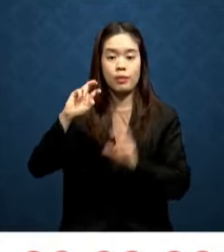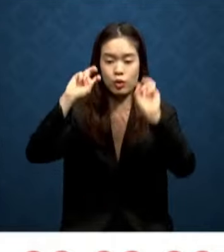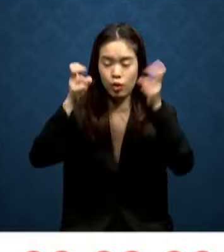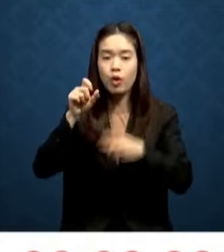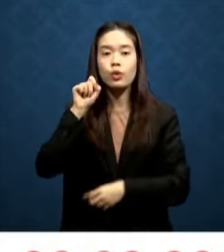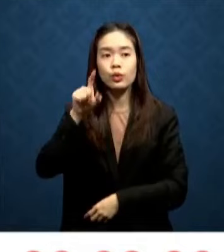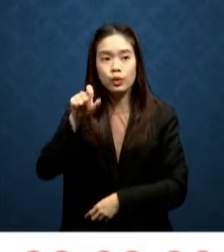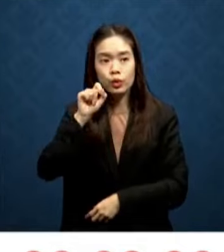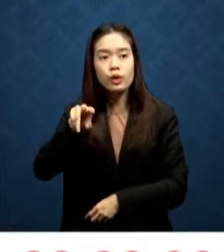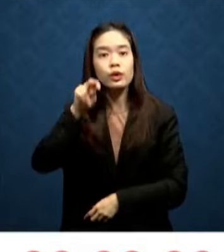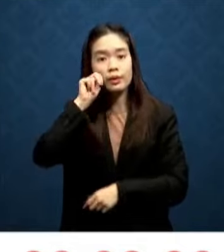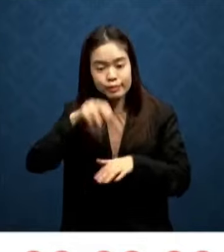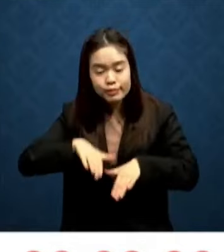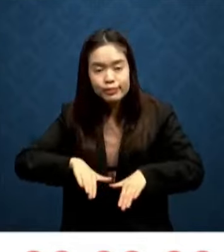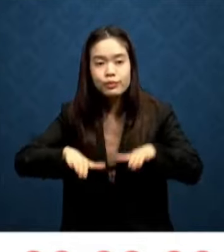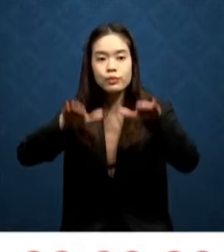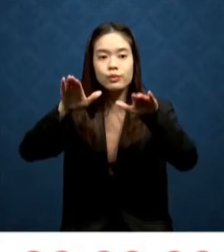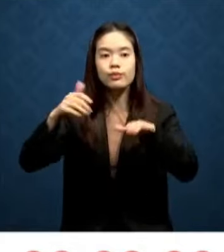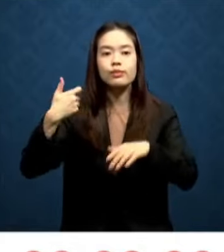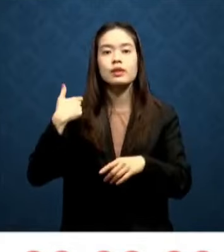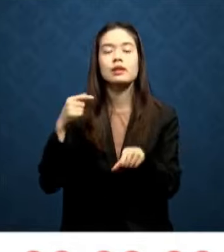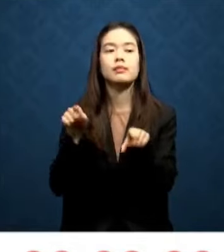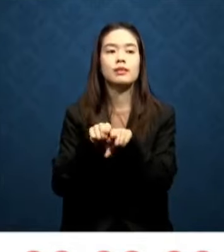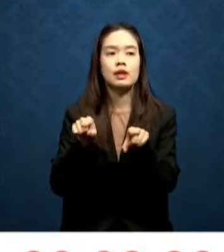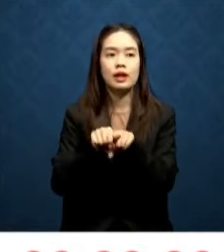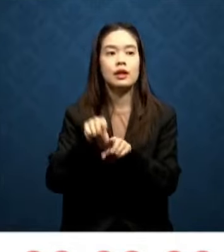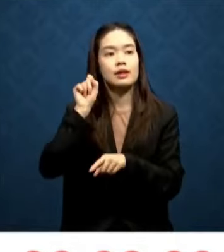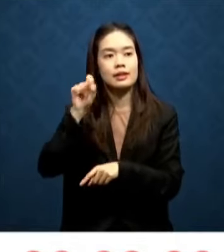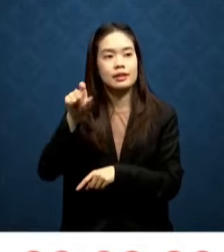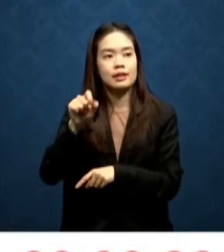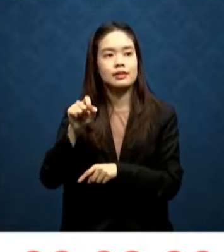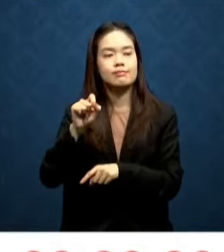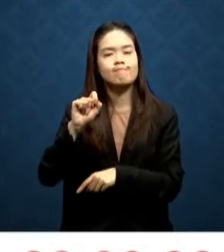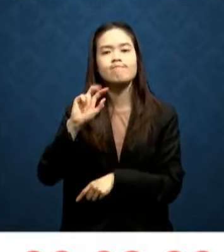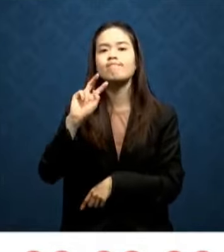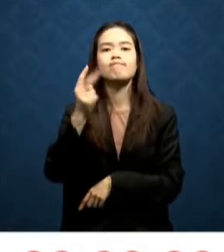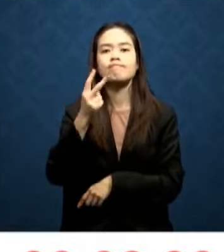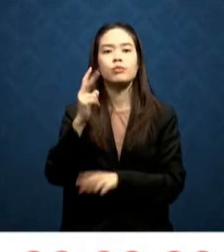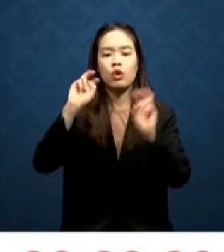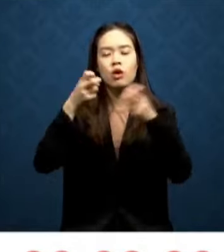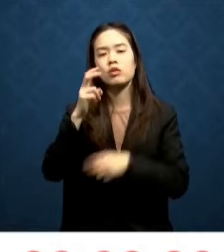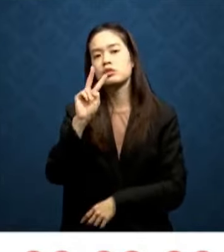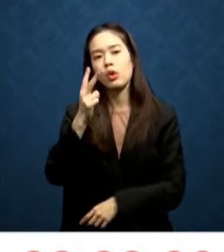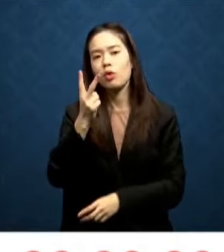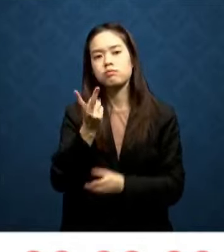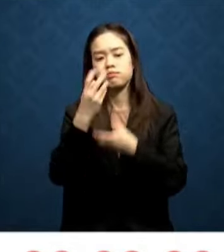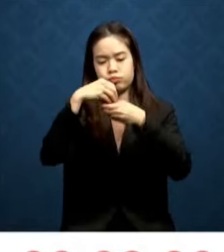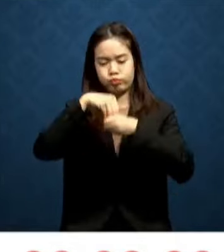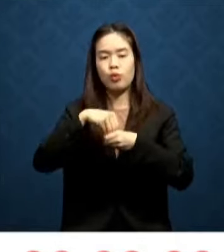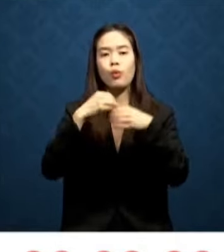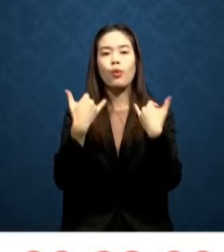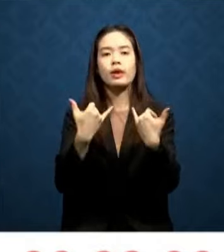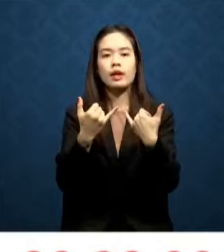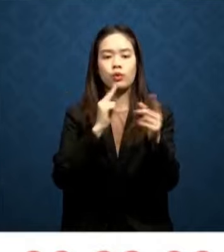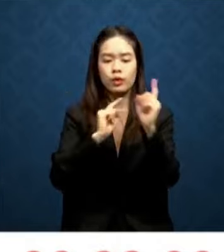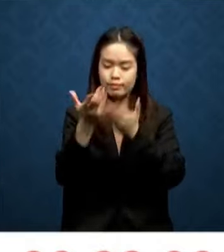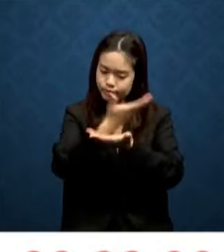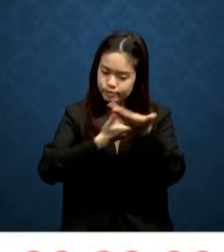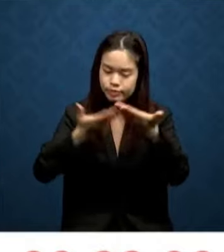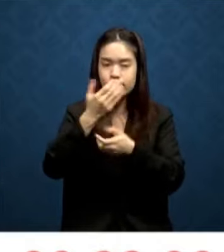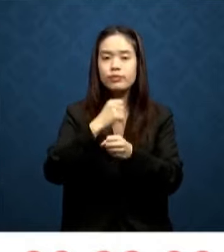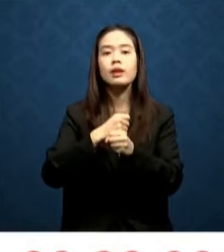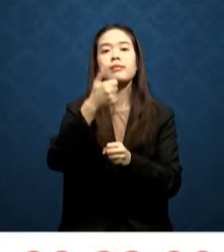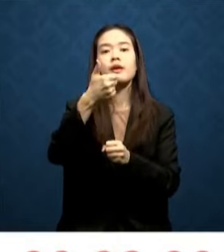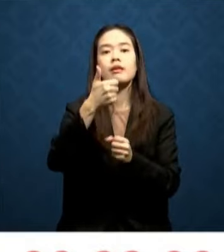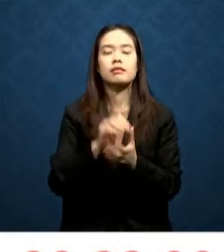เรื่องน้ำท่วมก็หลังจากนั้นนะก็พิจารณาเป็นเรื่องด่วนก็ได้ผมคิดว่า2เรื่องนี้สามารถพิจารณาร่วมกันได้ในวันนี้นะครับและผมคิ